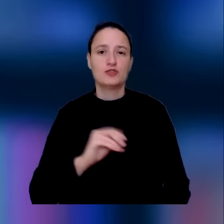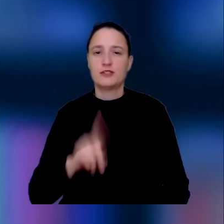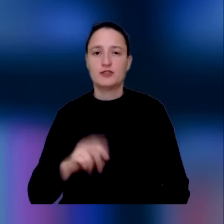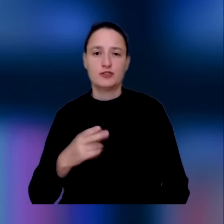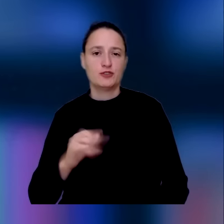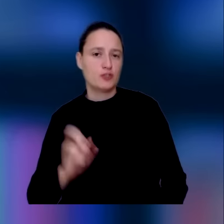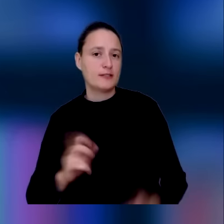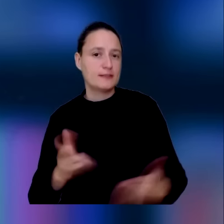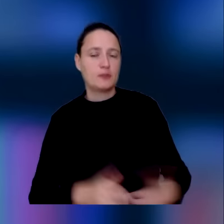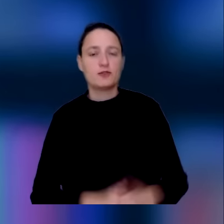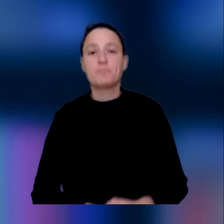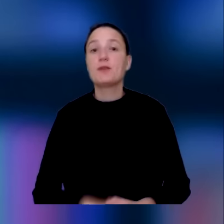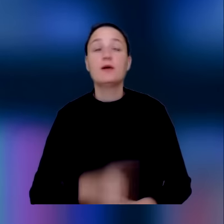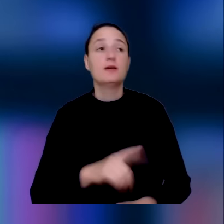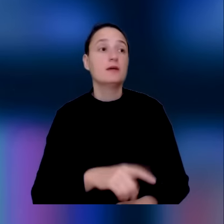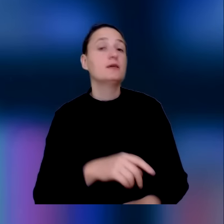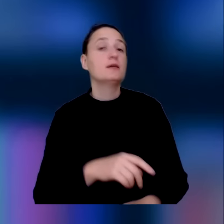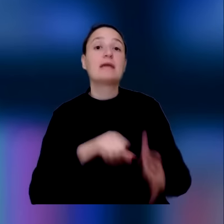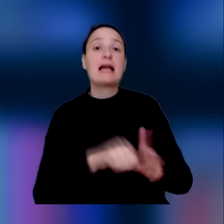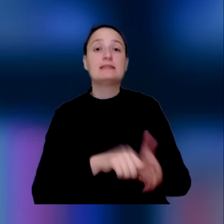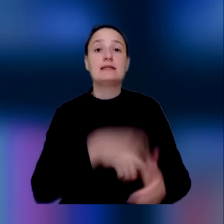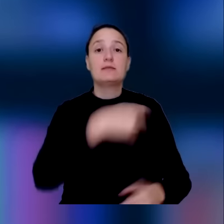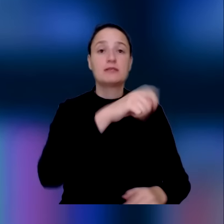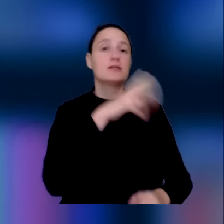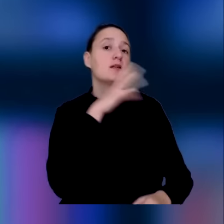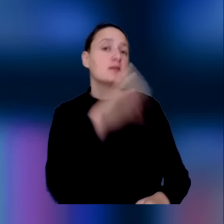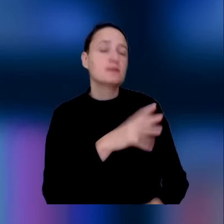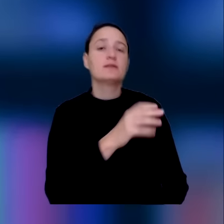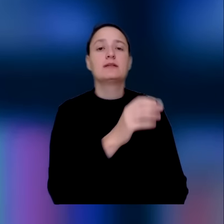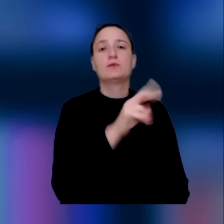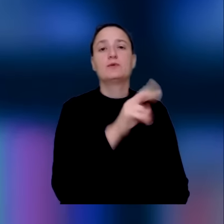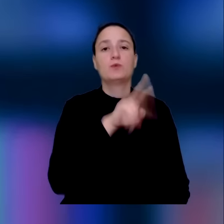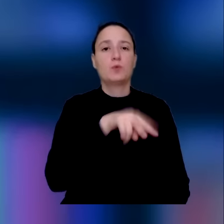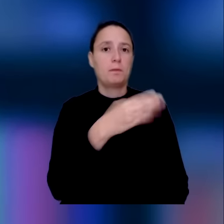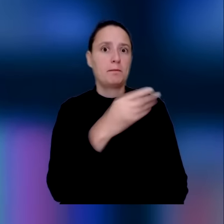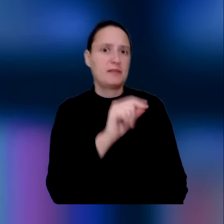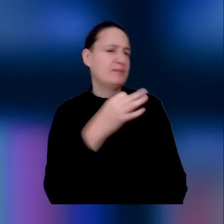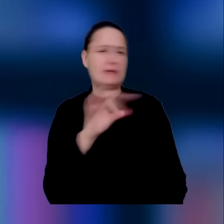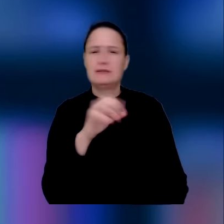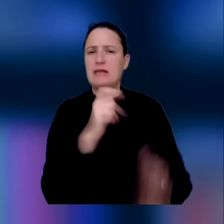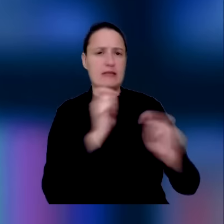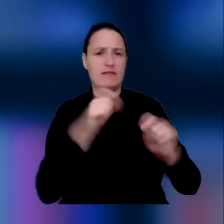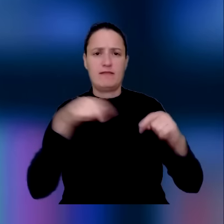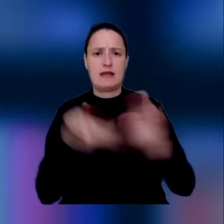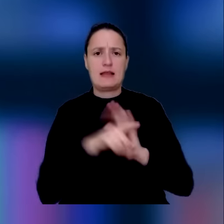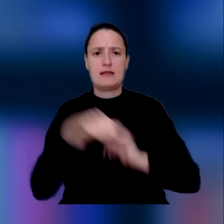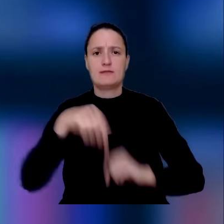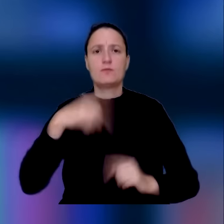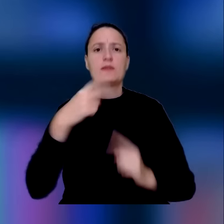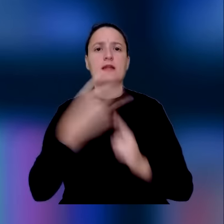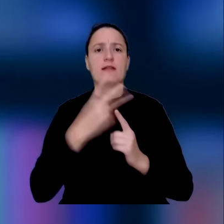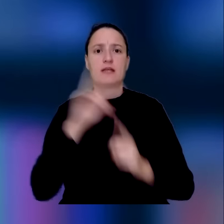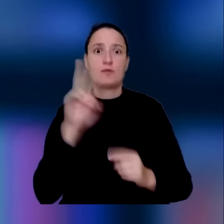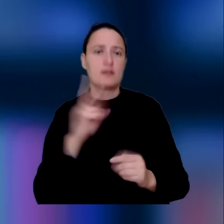45. prezydent USA i kandydat w nadchodzących wyborach Donald Trump w specjalnym wywiadzie udzielonym naszej stacji zaapelował o głosy